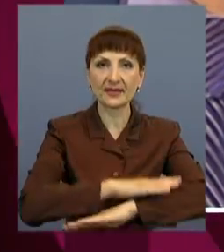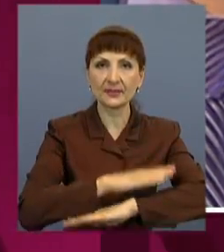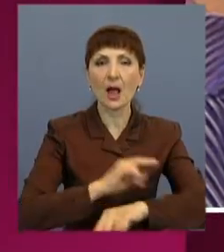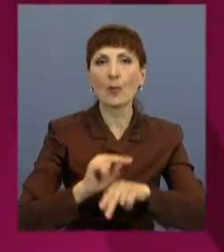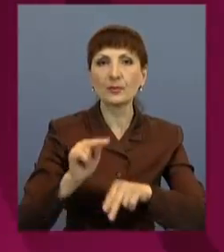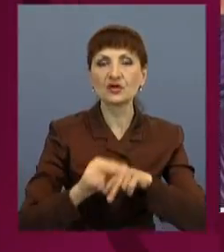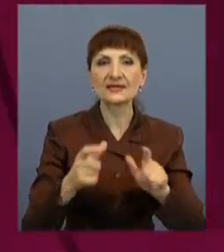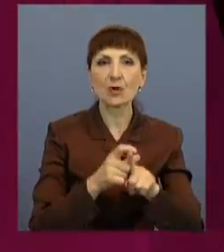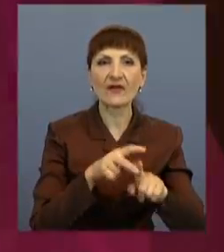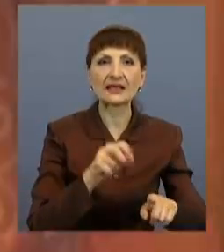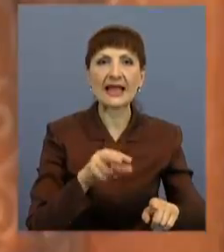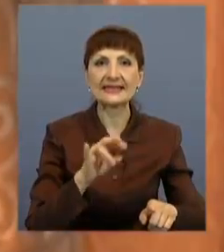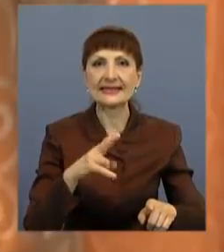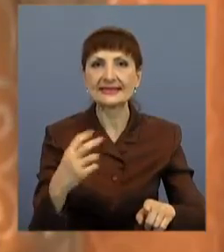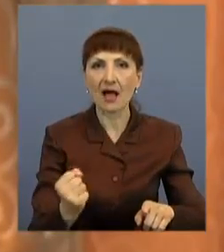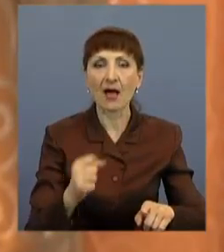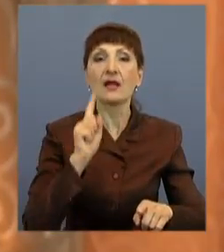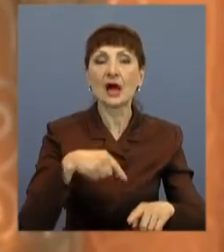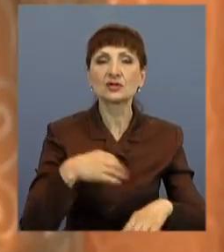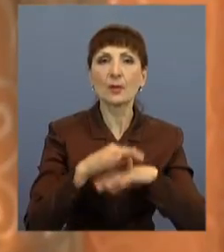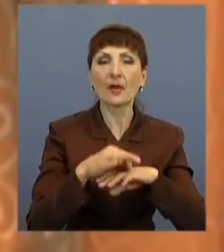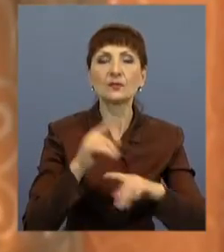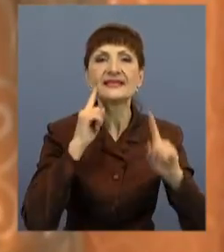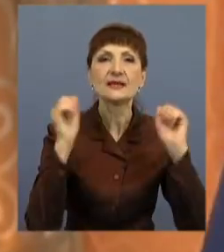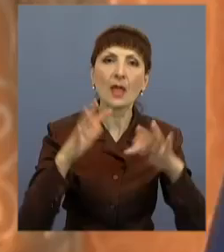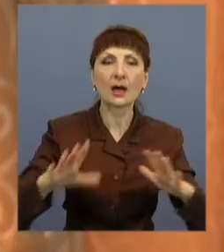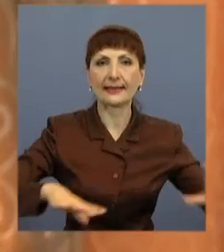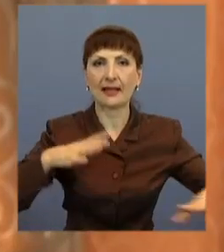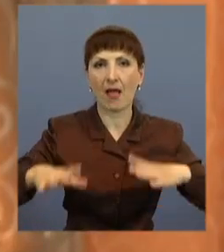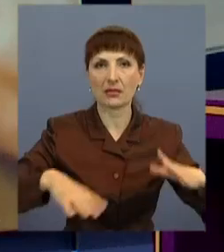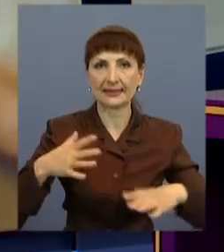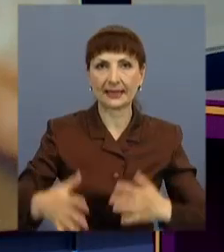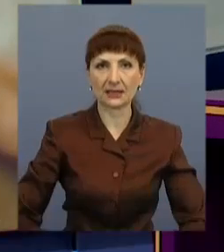обучению латинице. Кроме того, мы проводим семинары-тренинги.